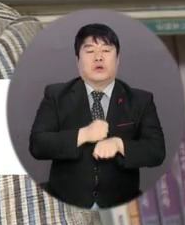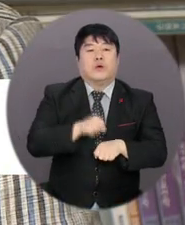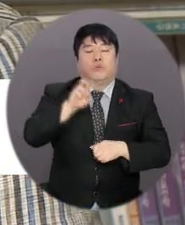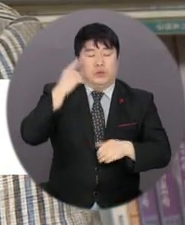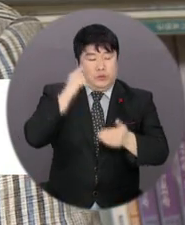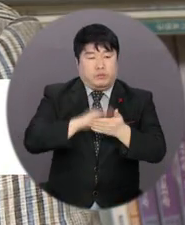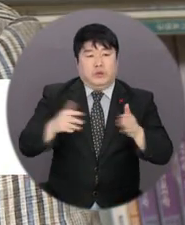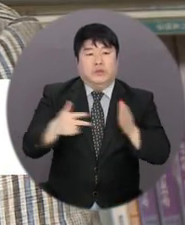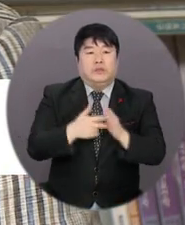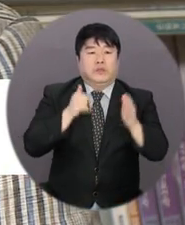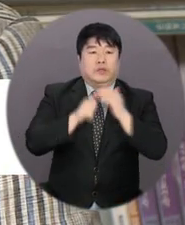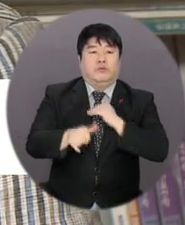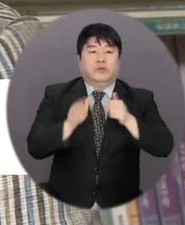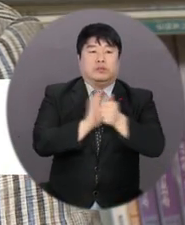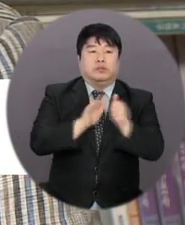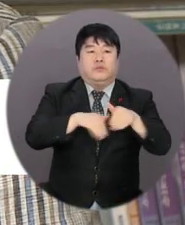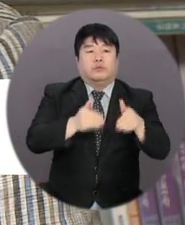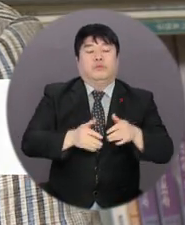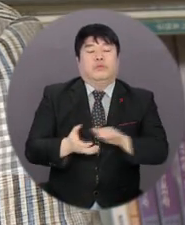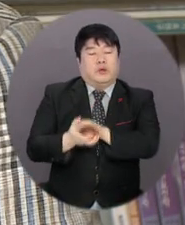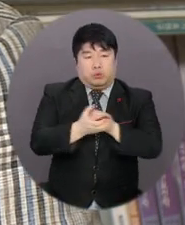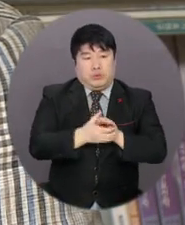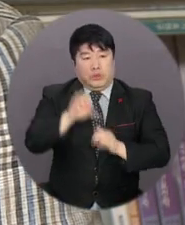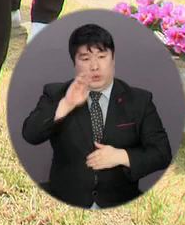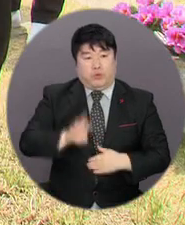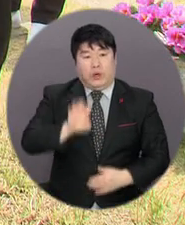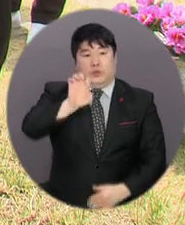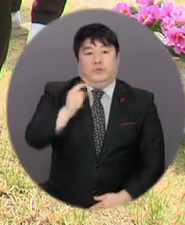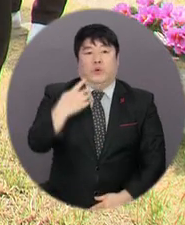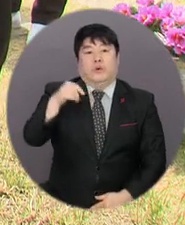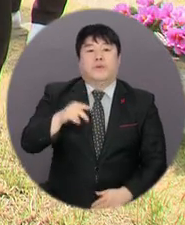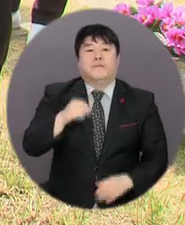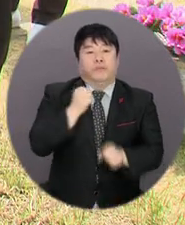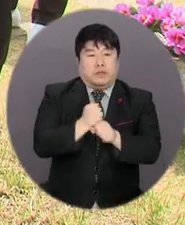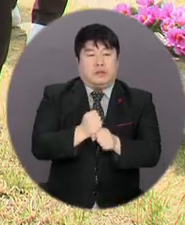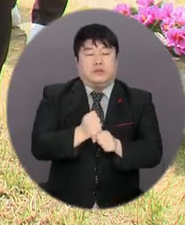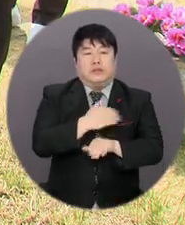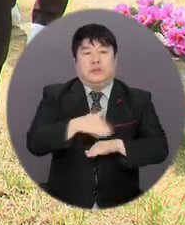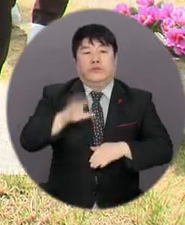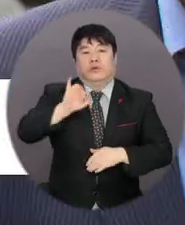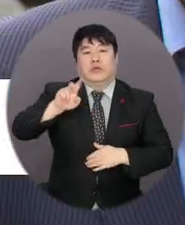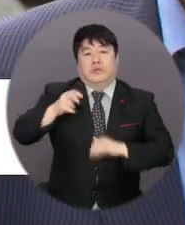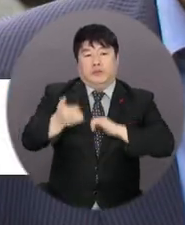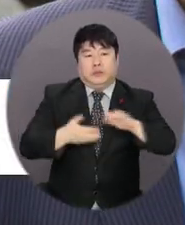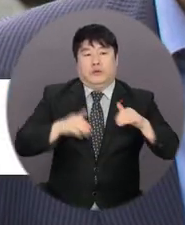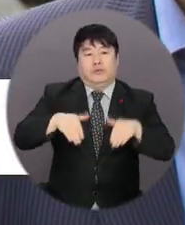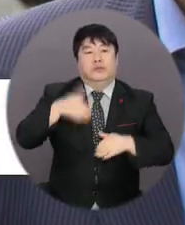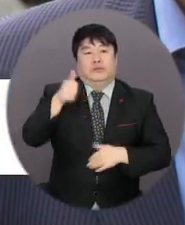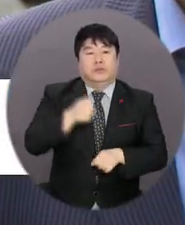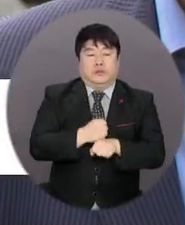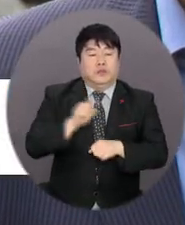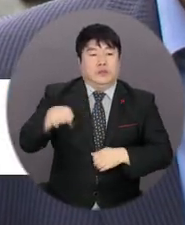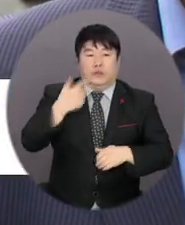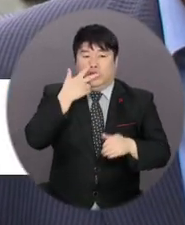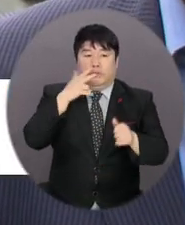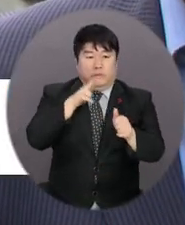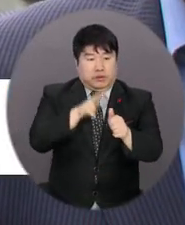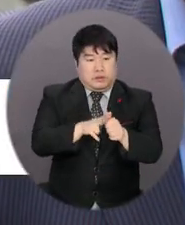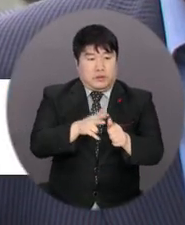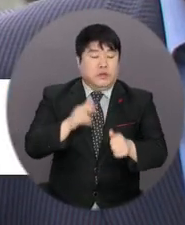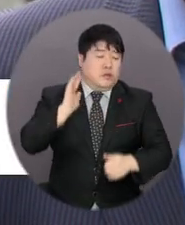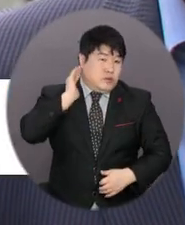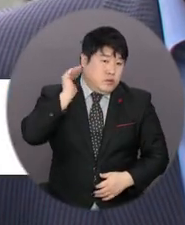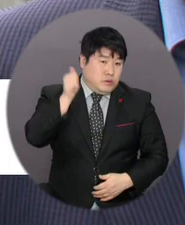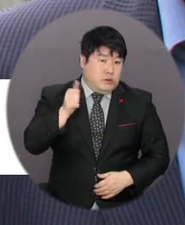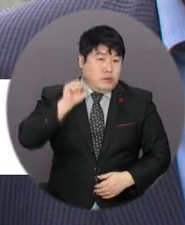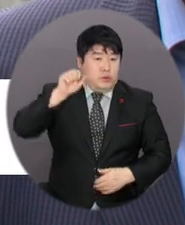대표가 지지 모임인 우정 광주 포럼을 발족할 예정이고 임 전 비서실장 역시 차기 대선에 도전장을 낼 가능성이